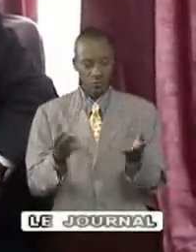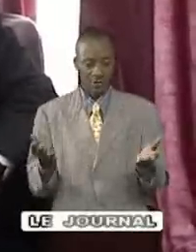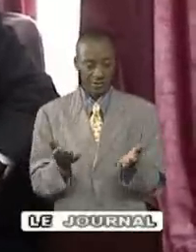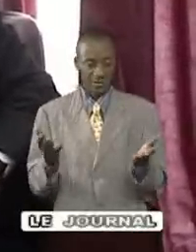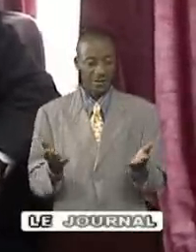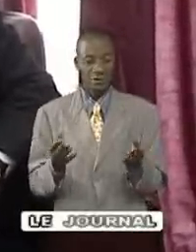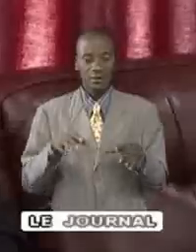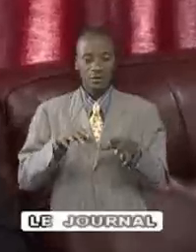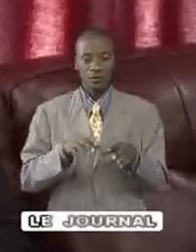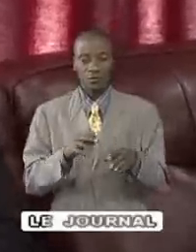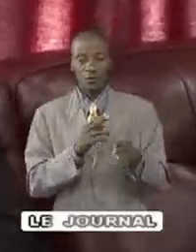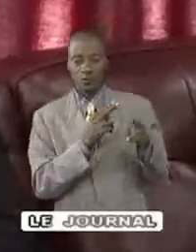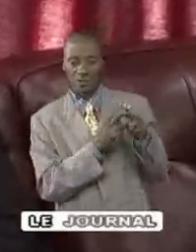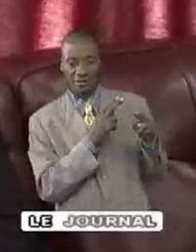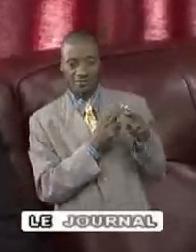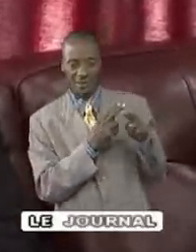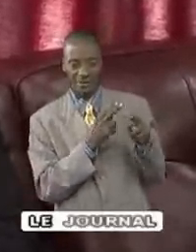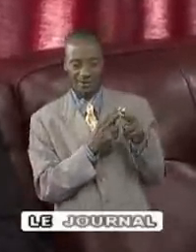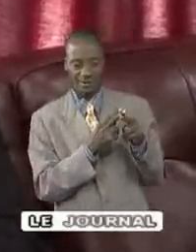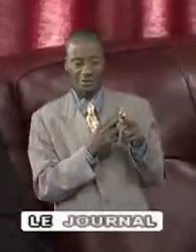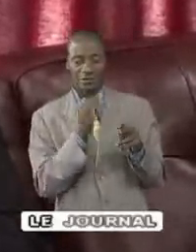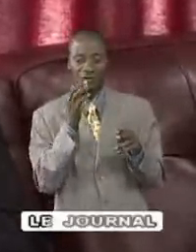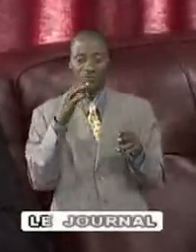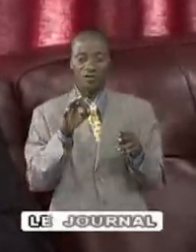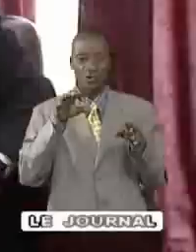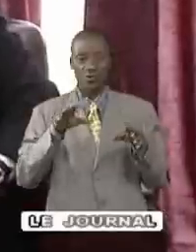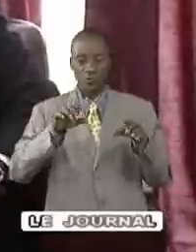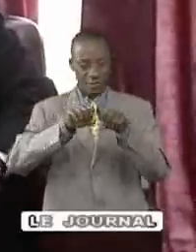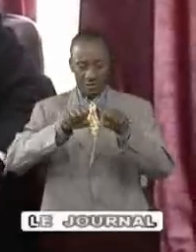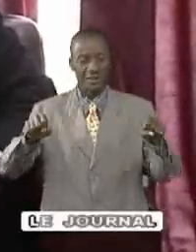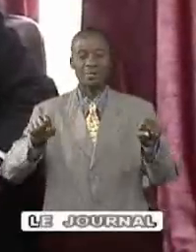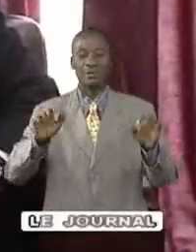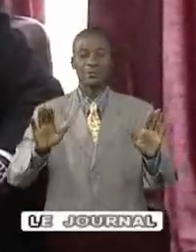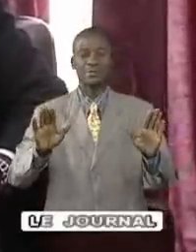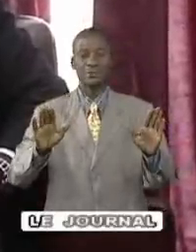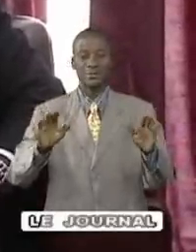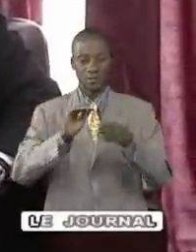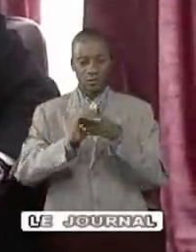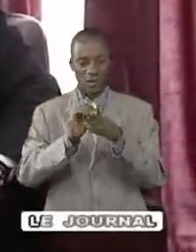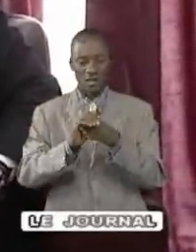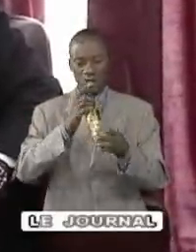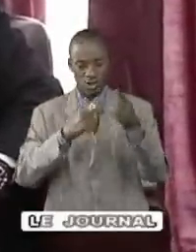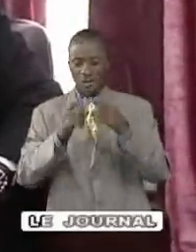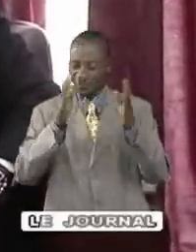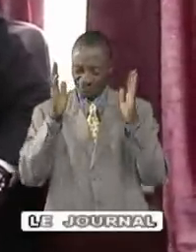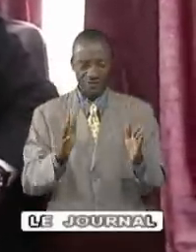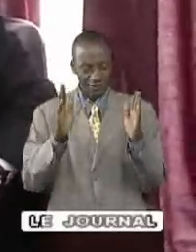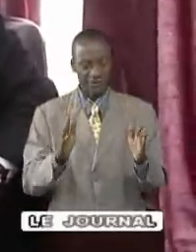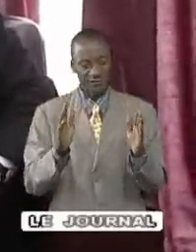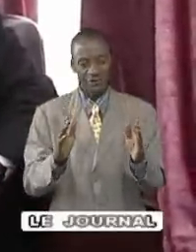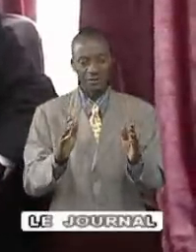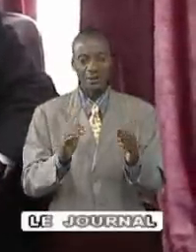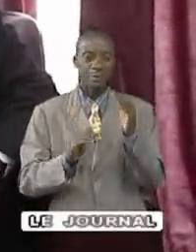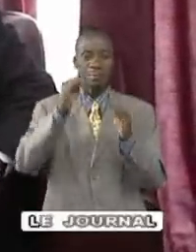gardé pendant plus de 3 ans stable, le franc congolais face à la devise américaine. Un matelas considérable des